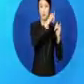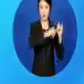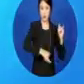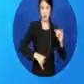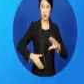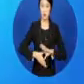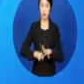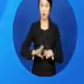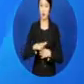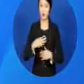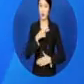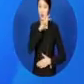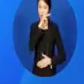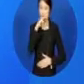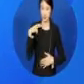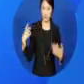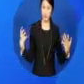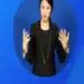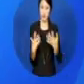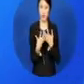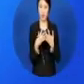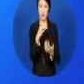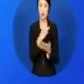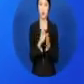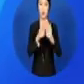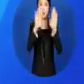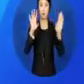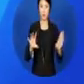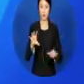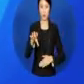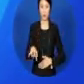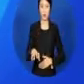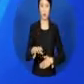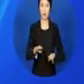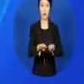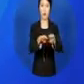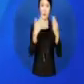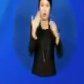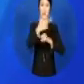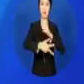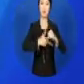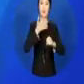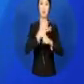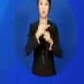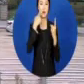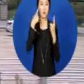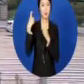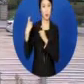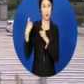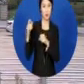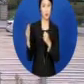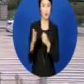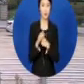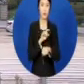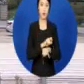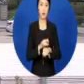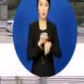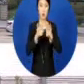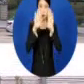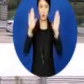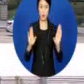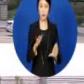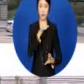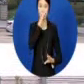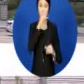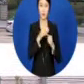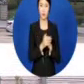역사와 문화의 향기가 가득한 천안 박물관이 개관 7주년을 맞이해 특별전을 개최했습니다. 천안 박물관은